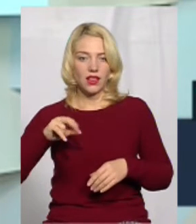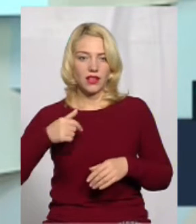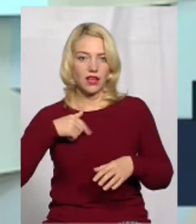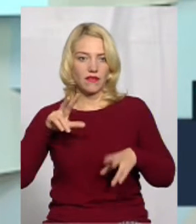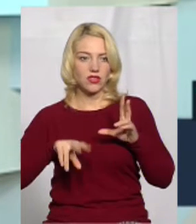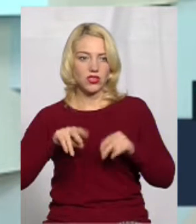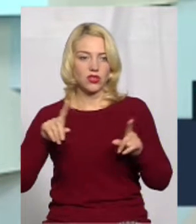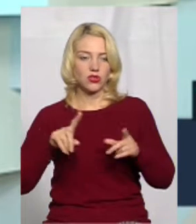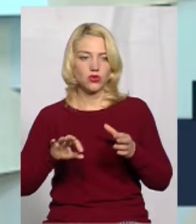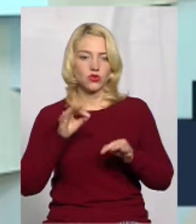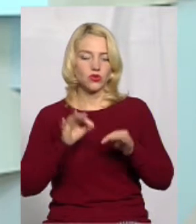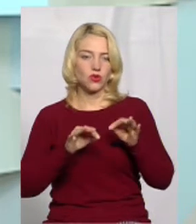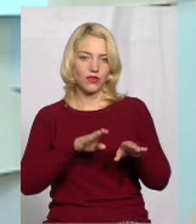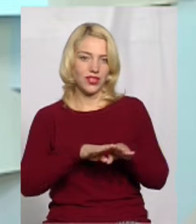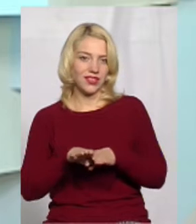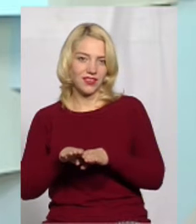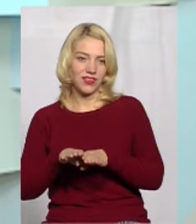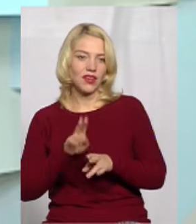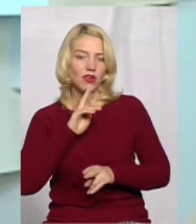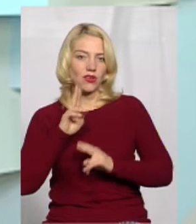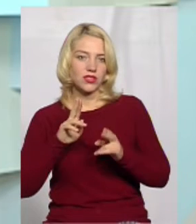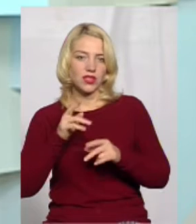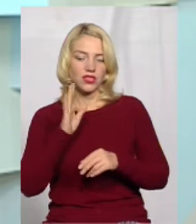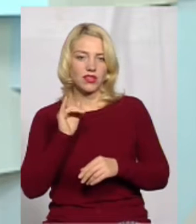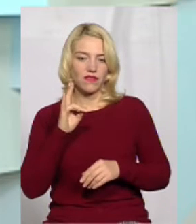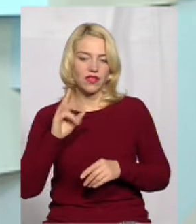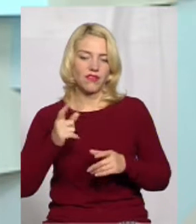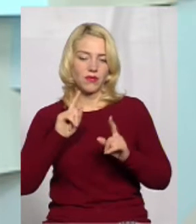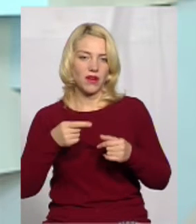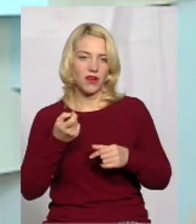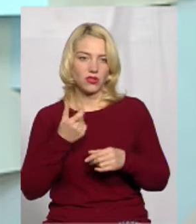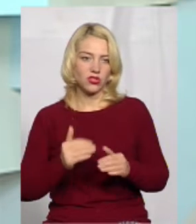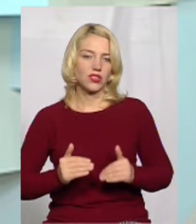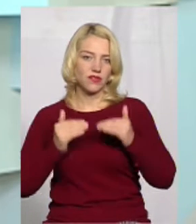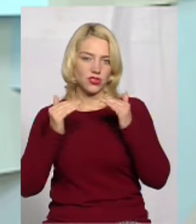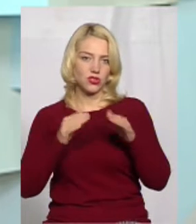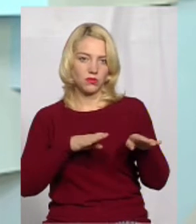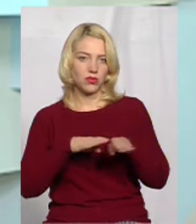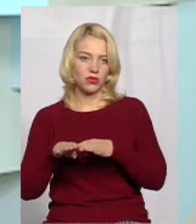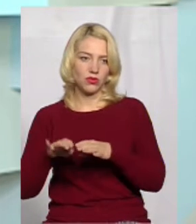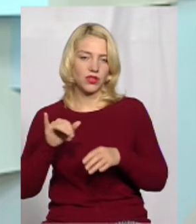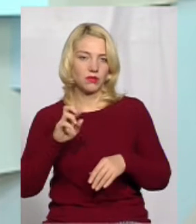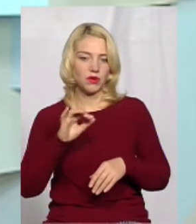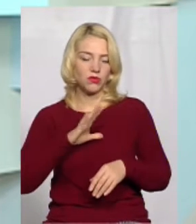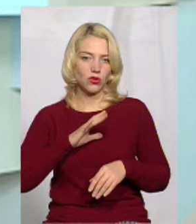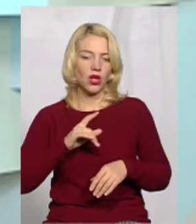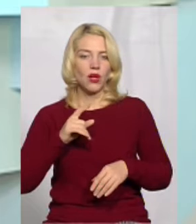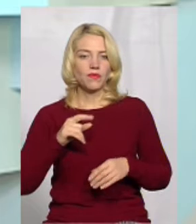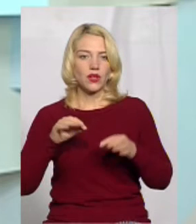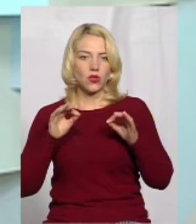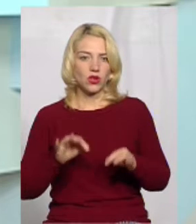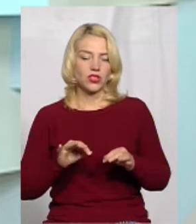судовий рівень от оскарження, він вимагає трошечки такої вищої підготовки, і було б дуже логічно